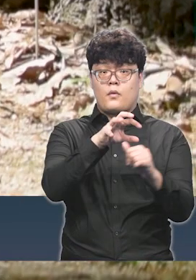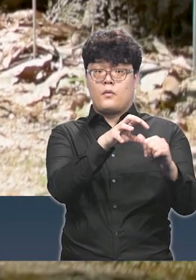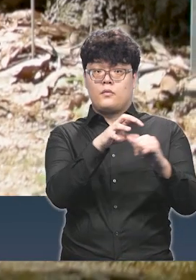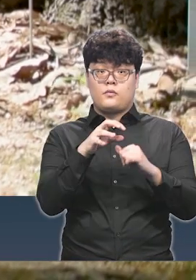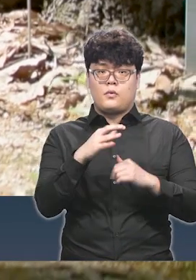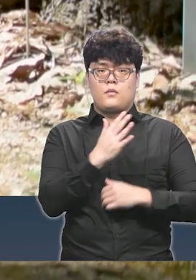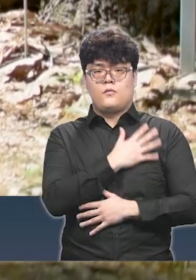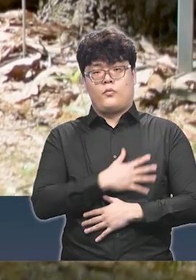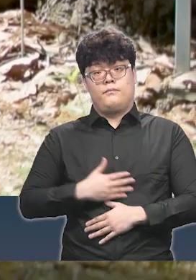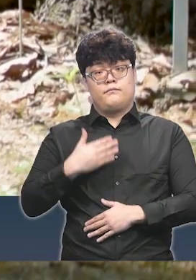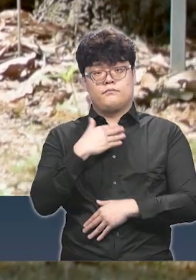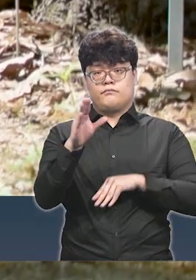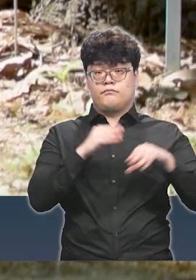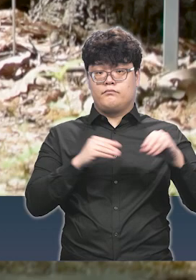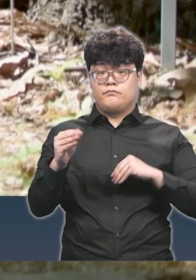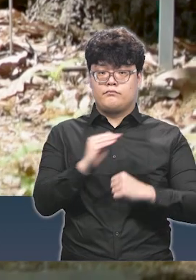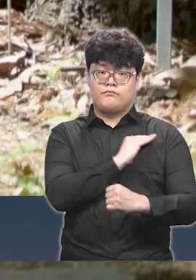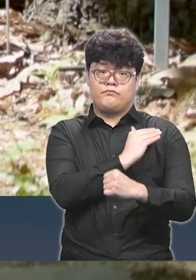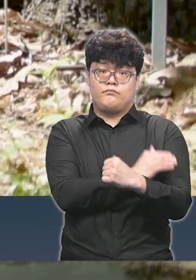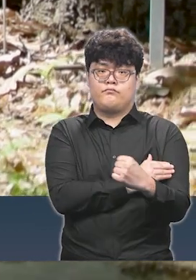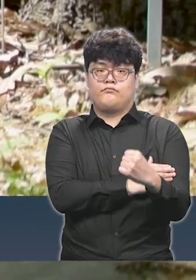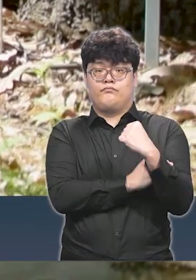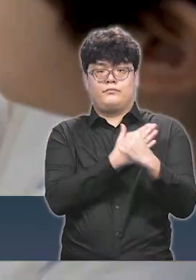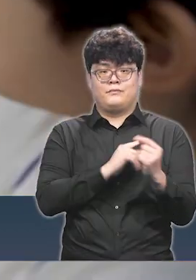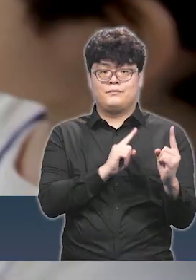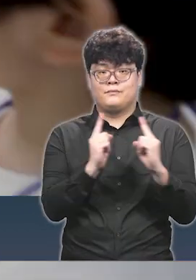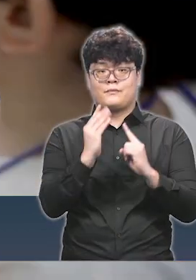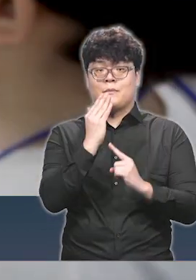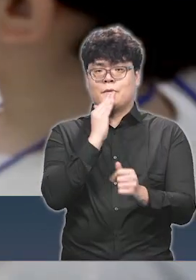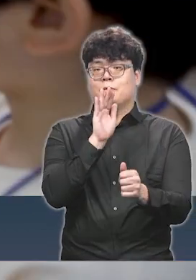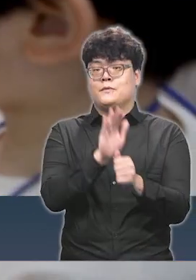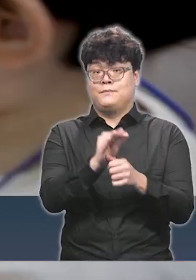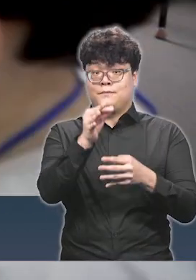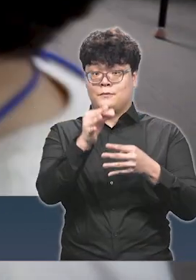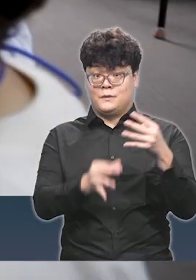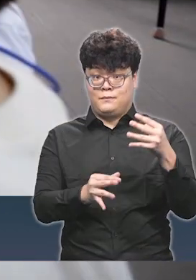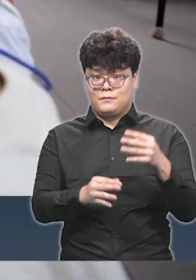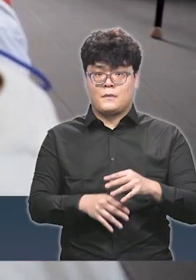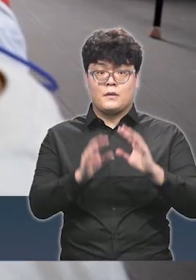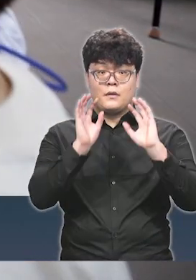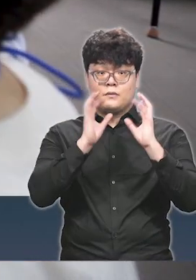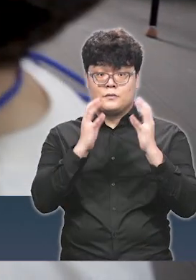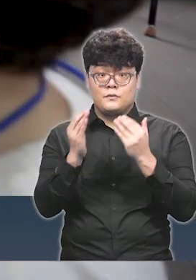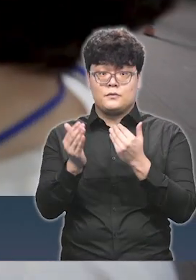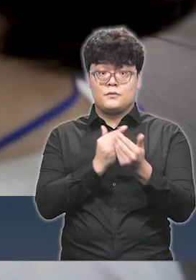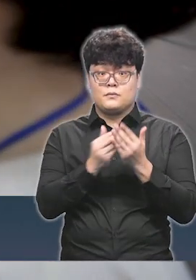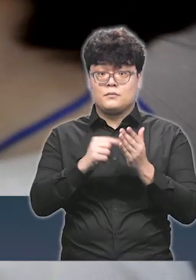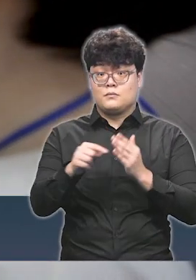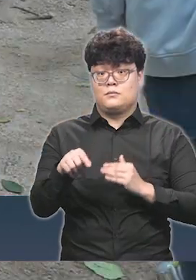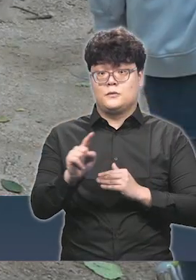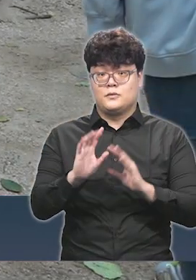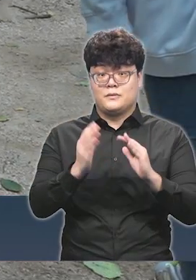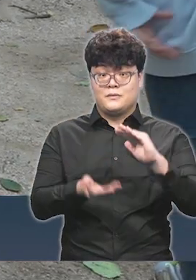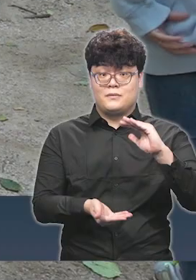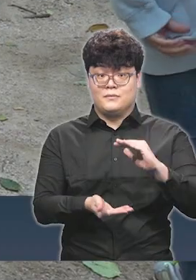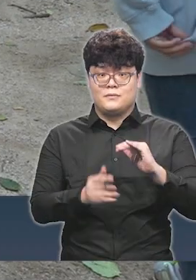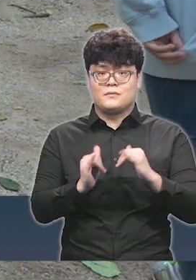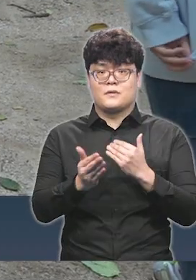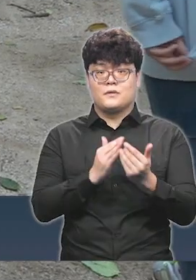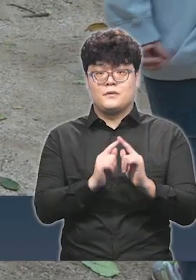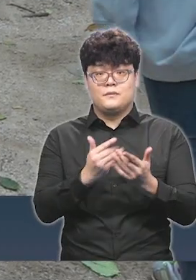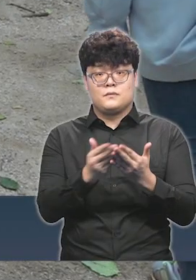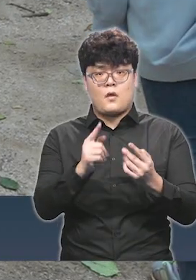치유하고 회복할 수 있도록 돕는 프로그램입니다 유아숲 체험은 유아가 살림 내 다양한 자연을